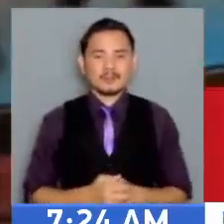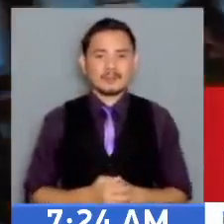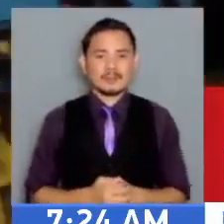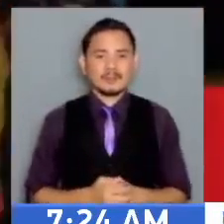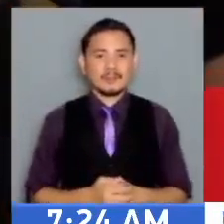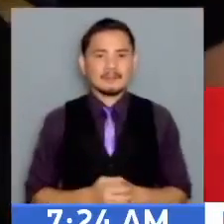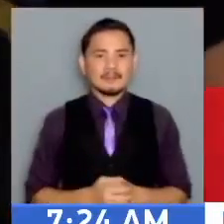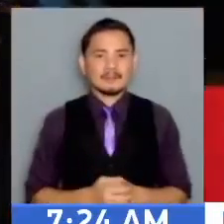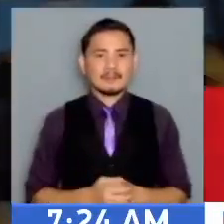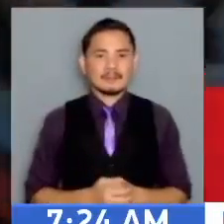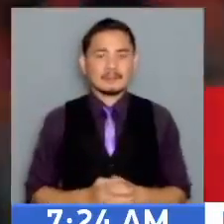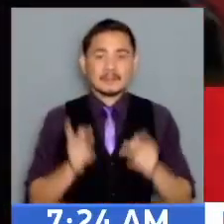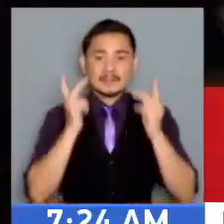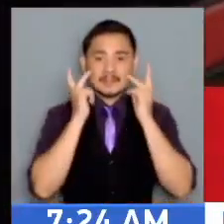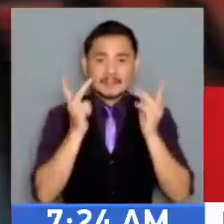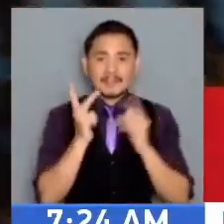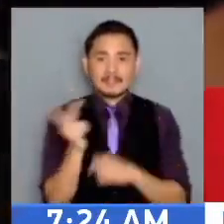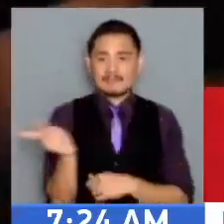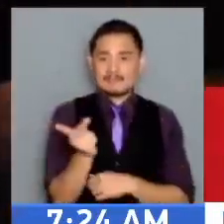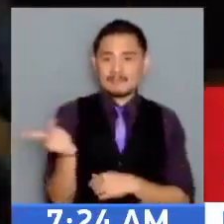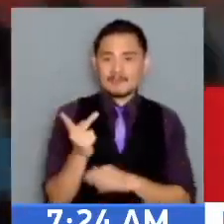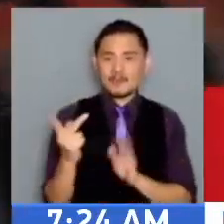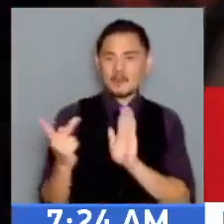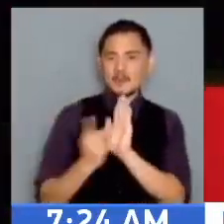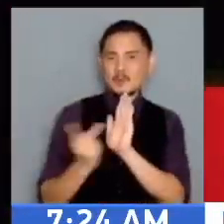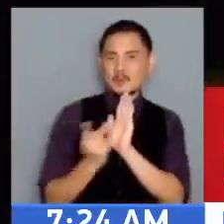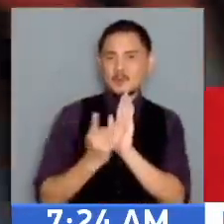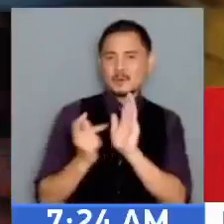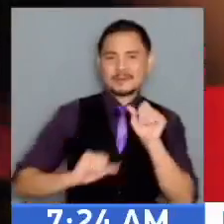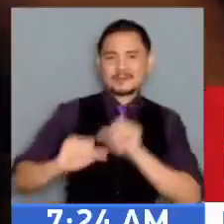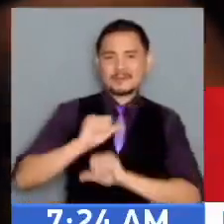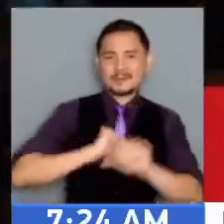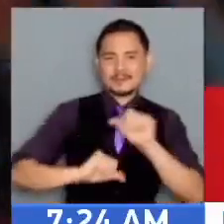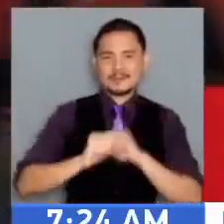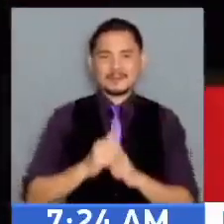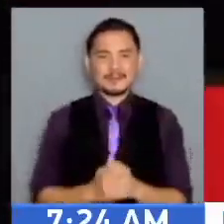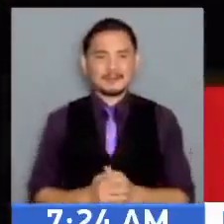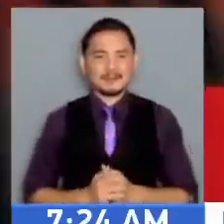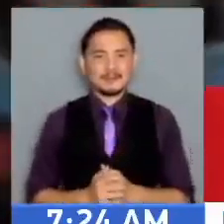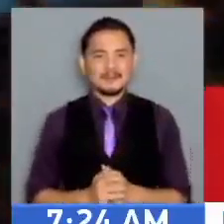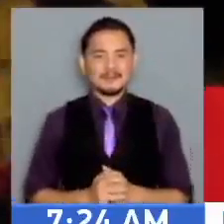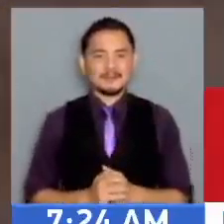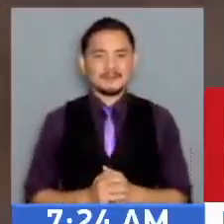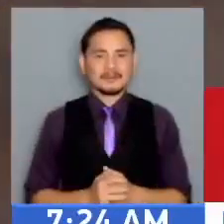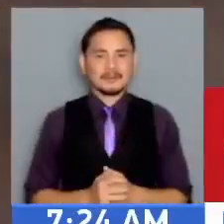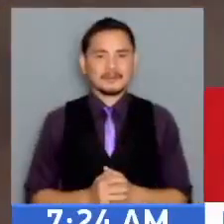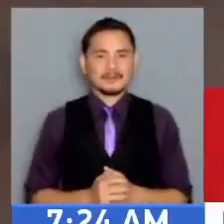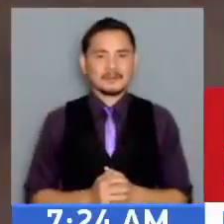ang kulita ni na Miguel at Isabel sa set. Mas inspired ka ba?